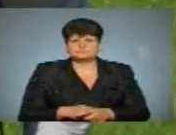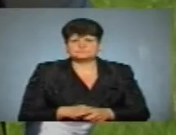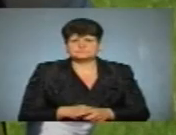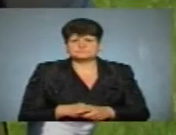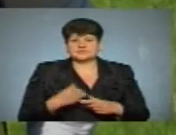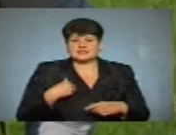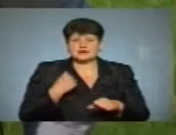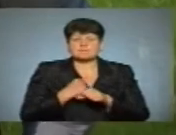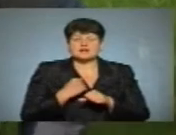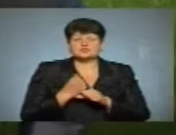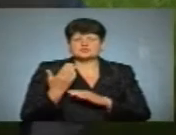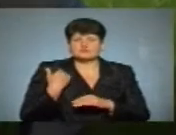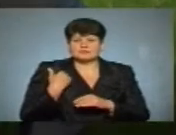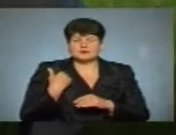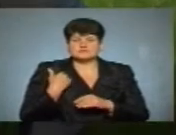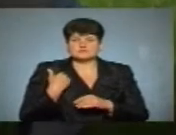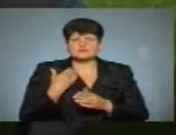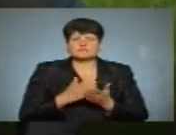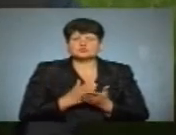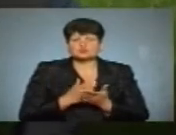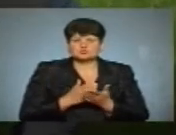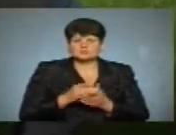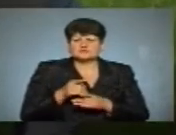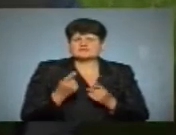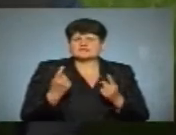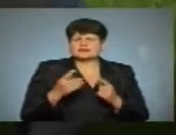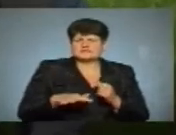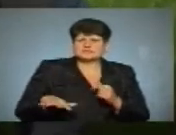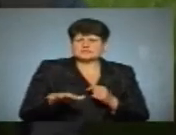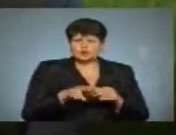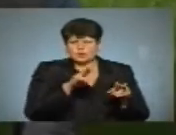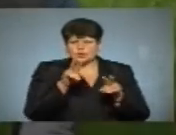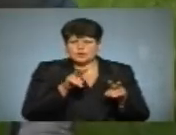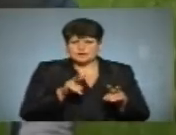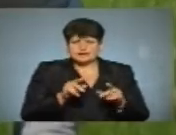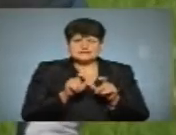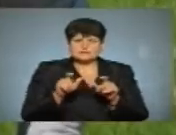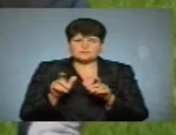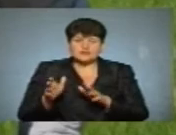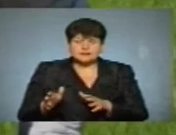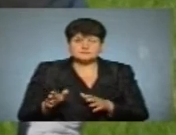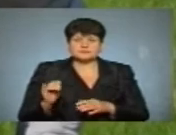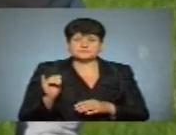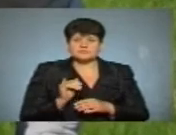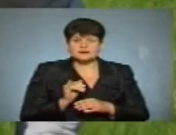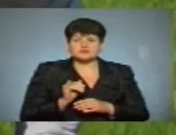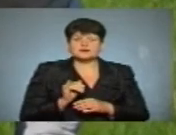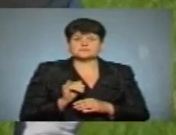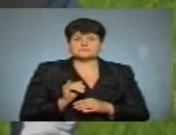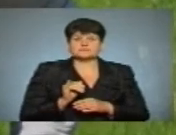Я працювала СКП «Ритуальна служба», там велика територія, доглядала за такими об'єктами. І